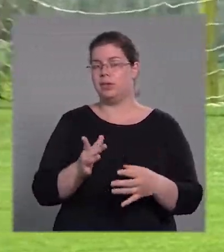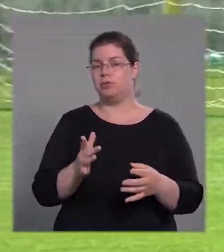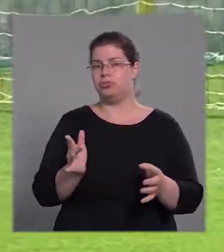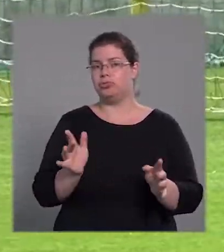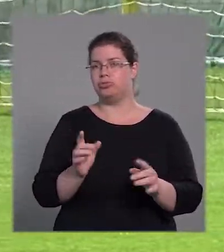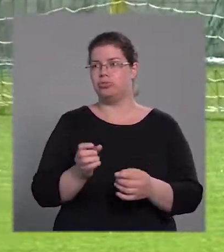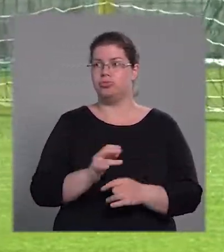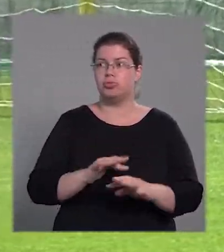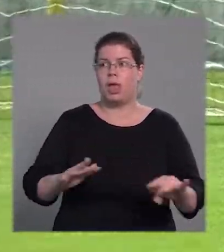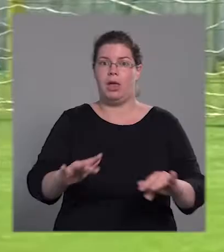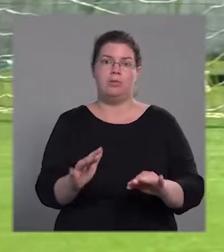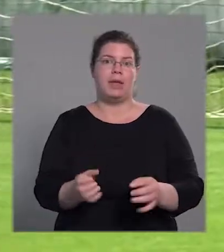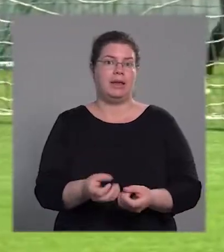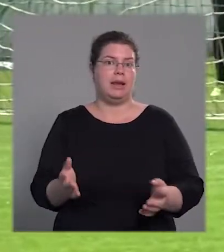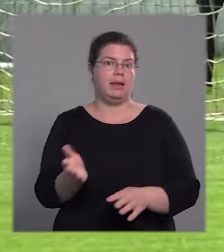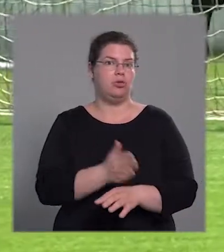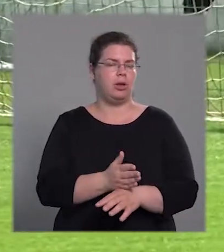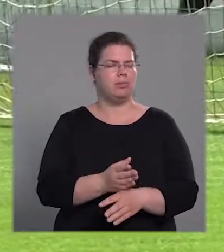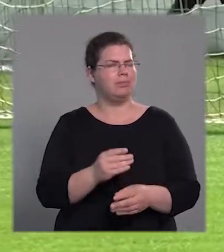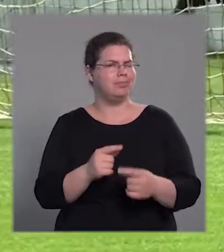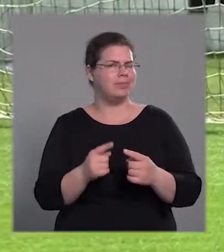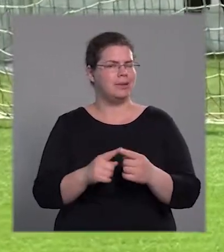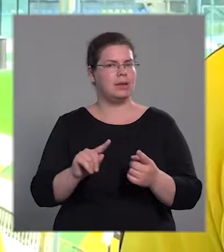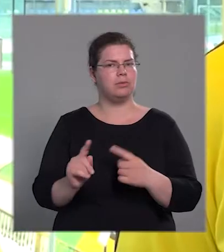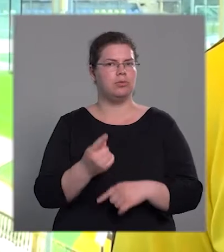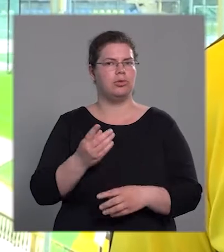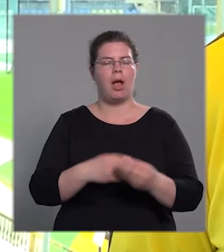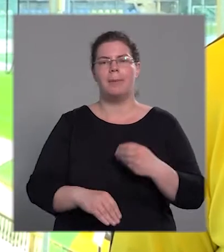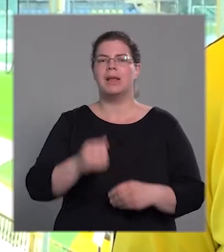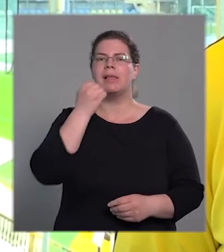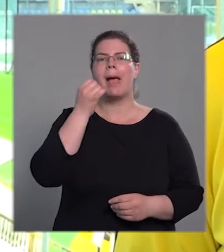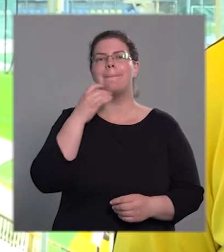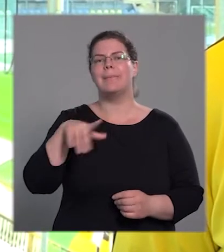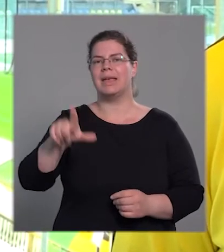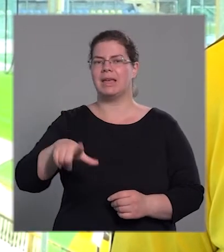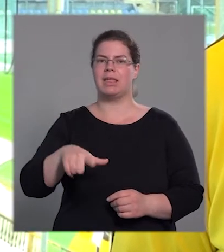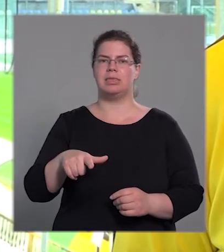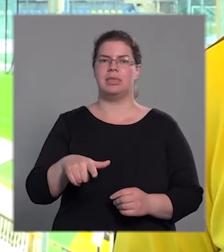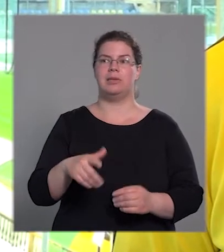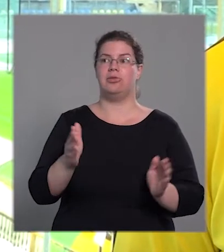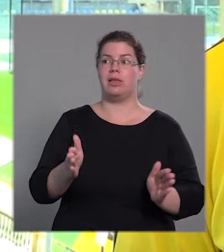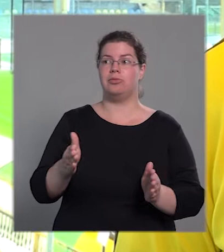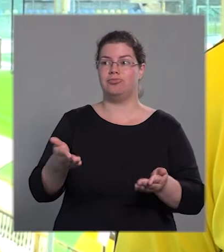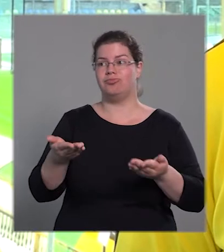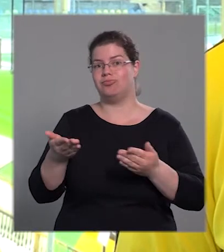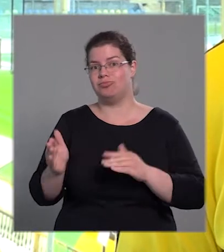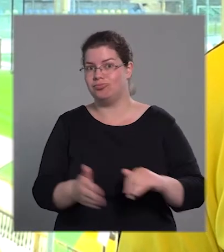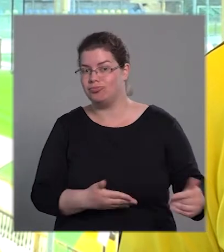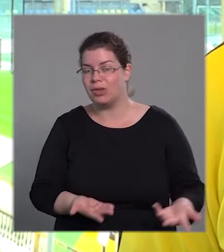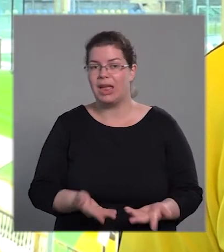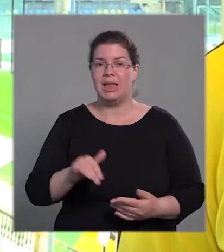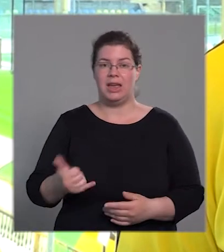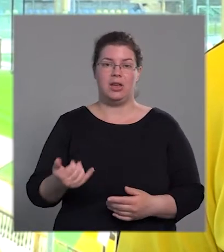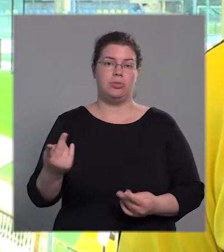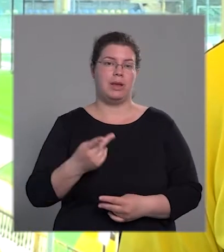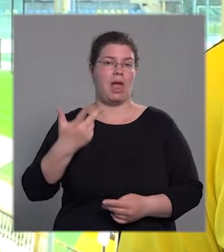előtt? Hát egy kicsit furcsább, hiszen lefújták az NB2-es szezont, és természetesen még 30-ig